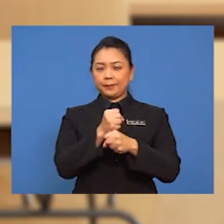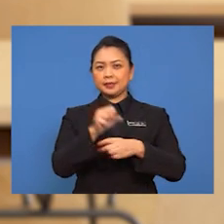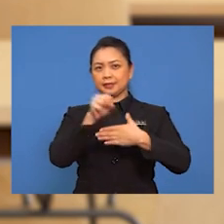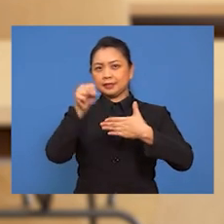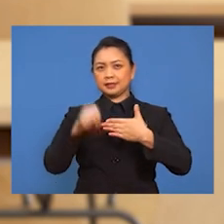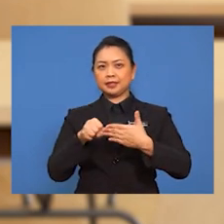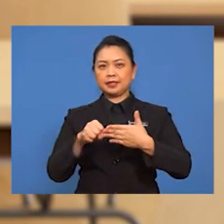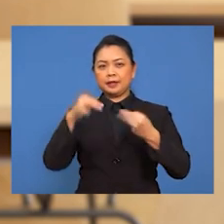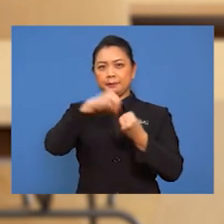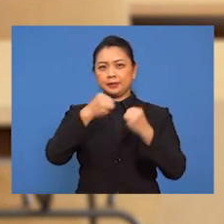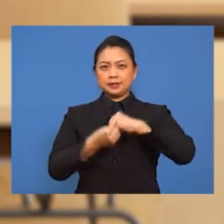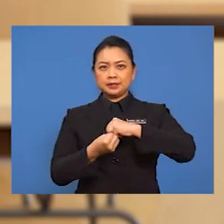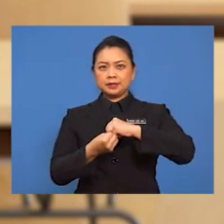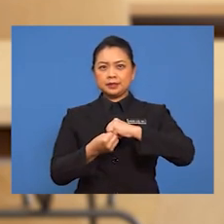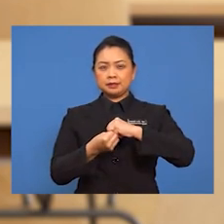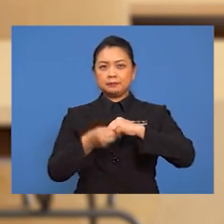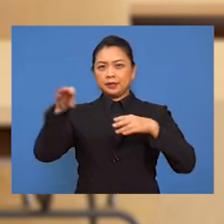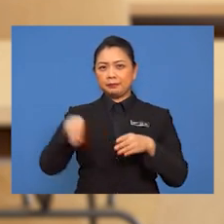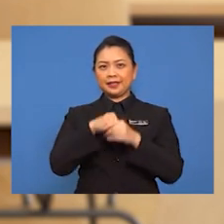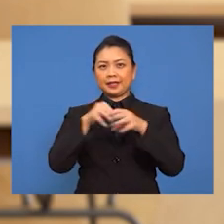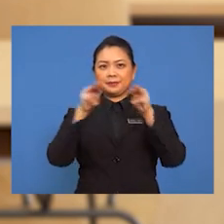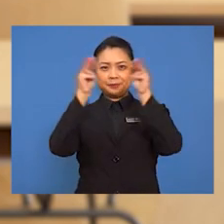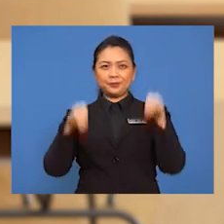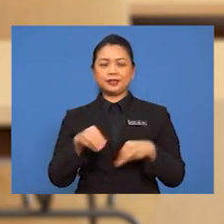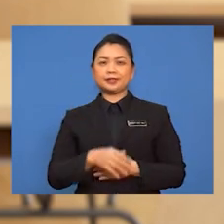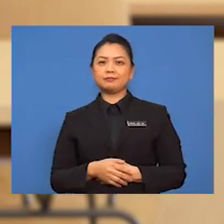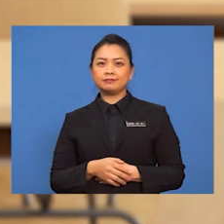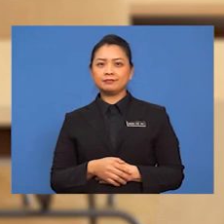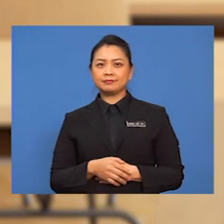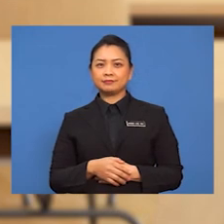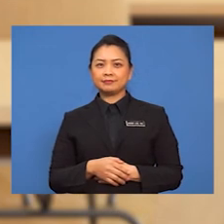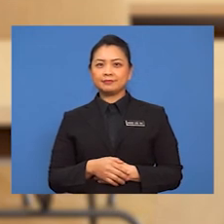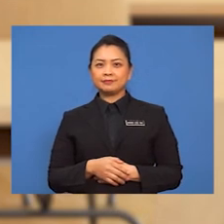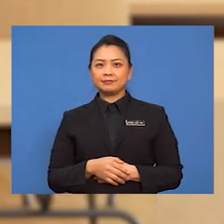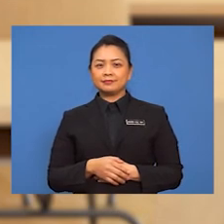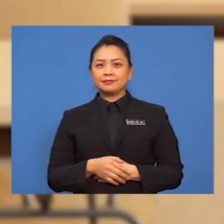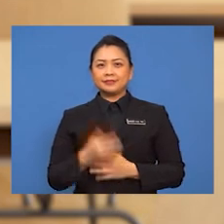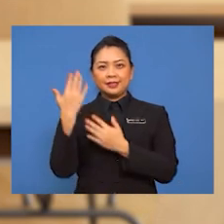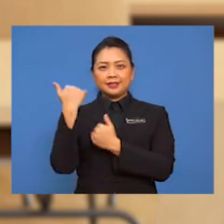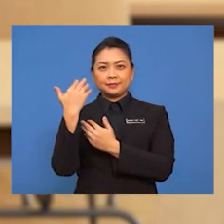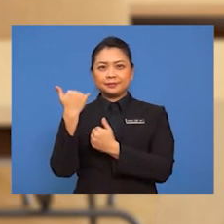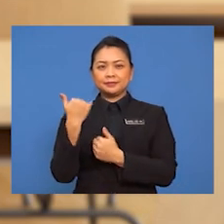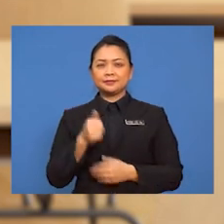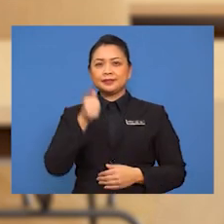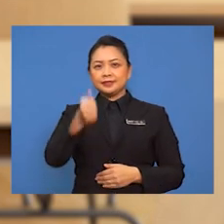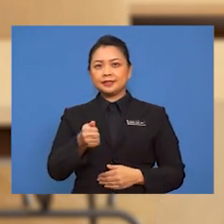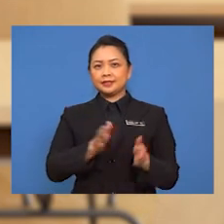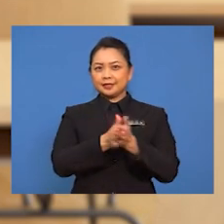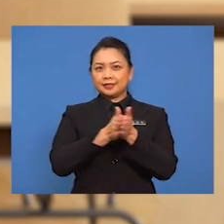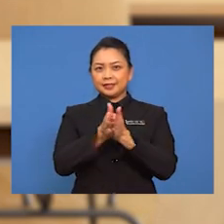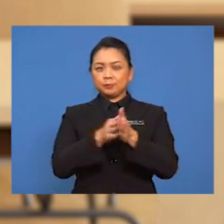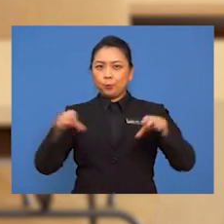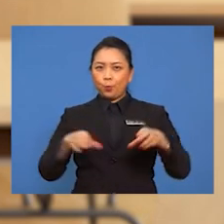Menelesaikan Masalah Melibatkan Matriks Semoga Anda